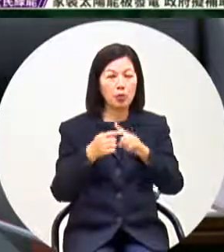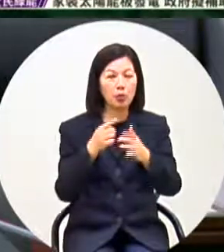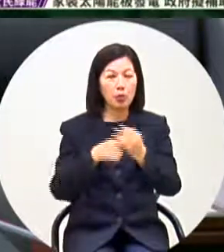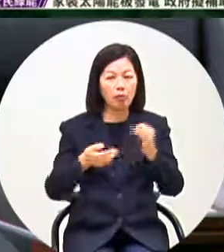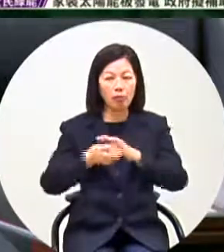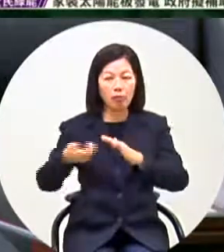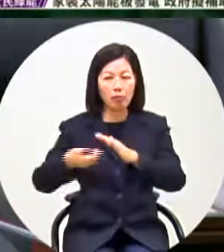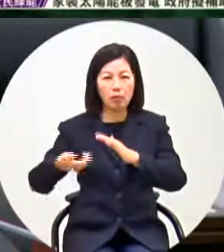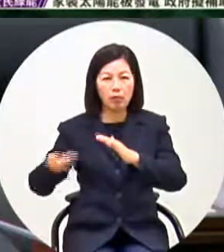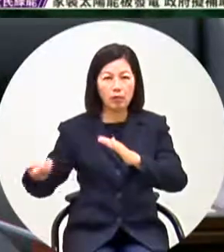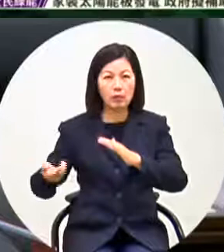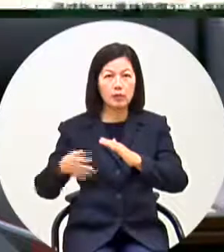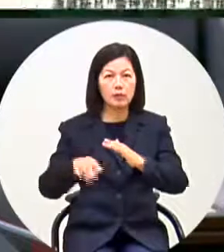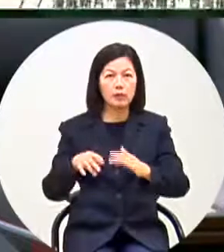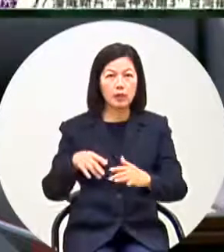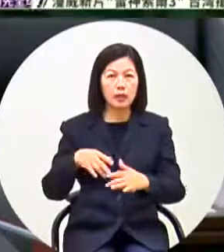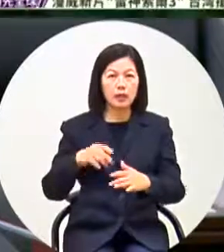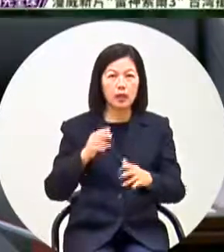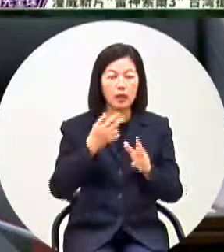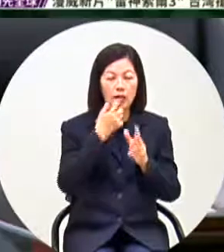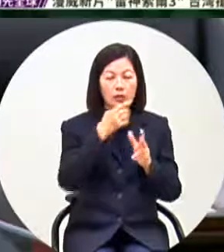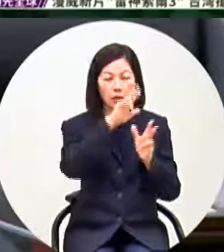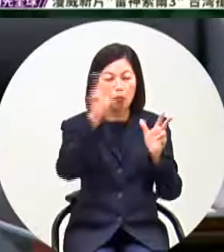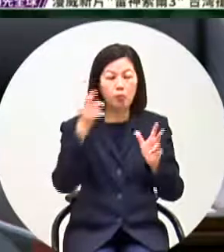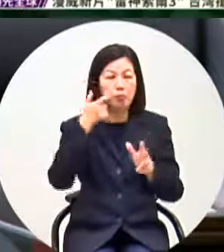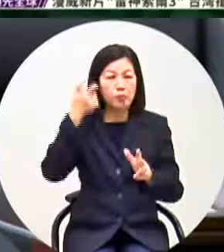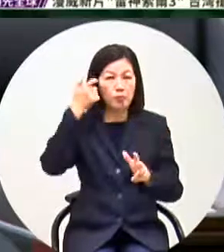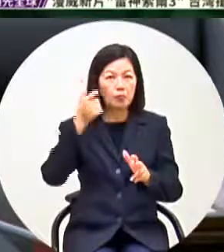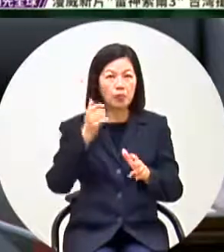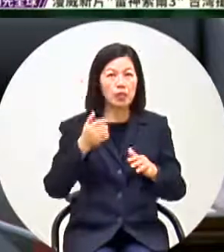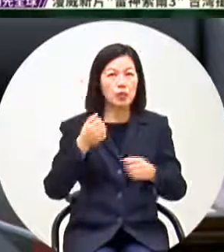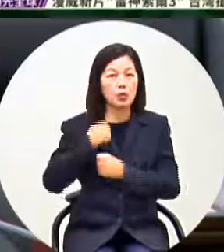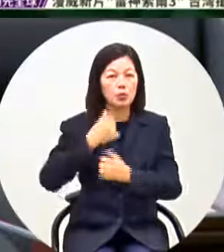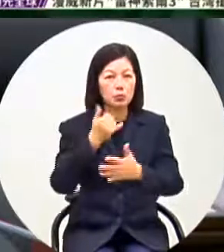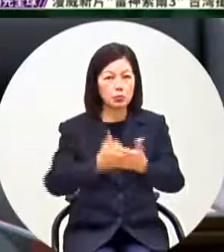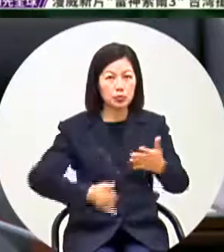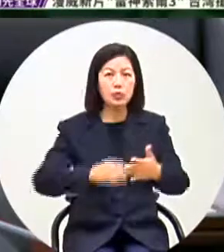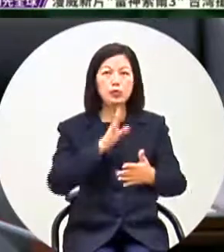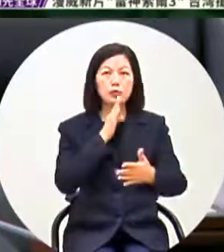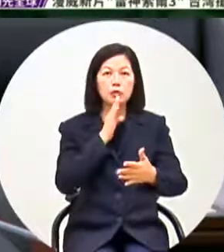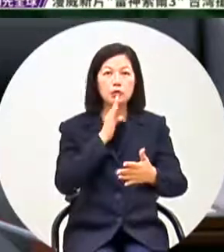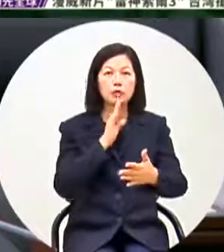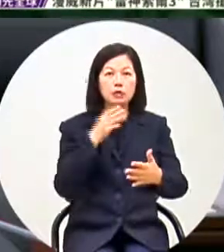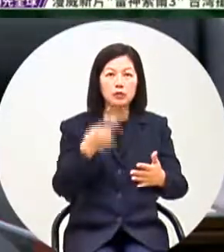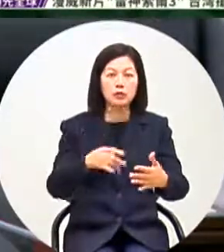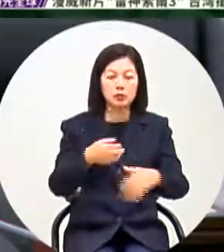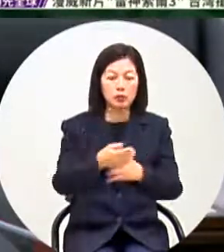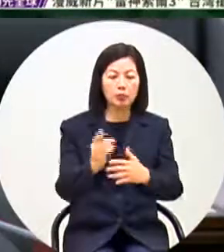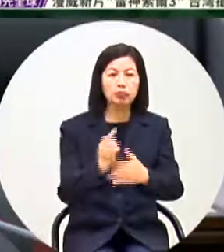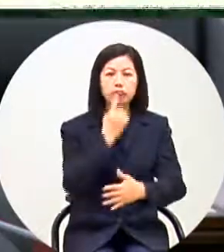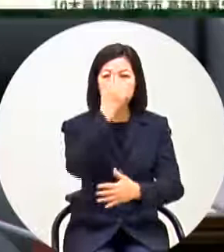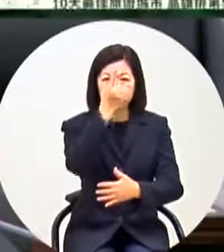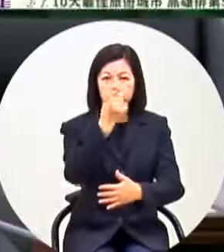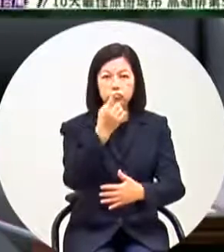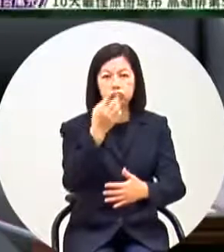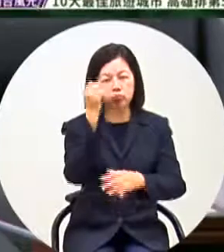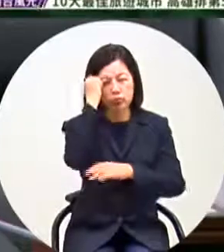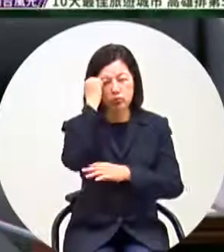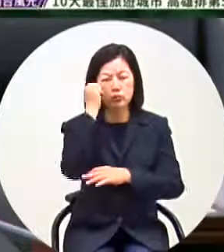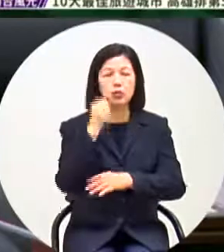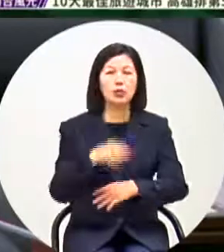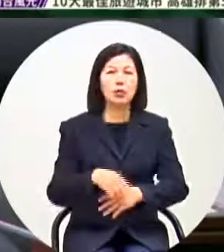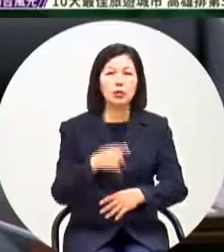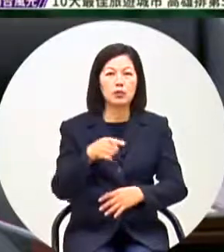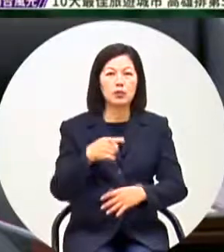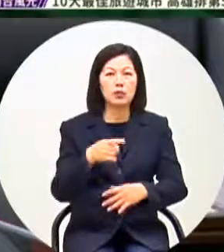黄永富是一位退伍军人，也是现在村子里的唯一村民。他在这个村子没落之后呢，就用画笔